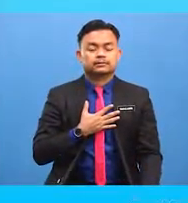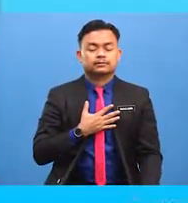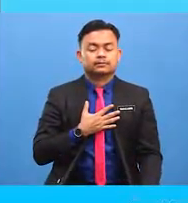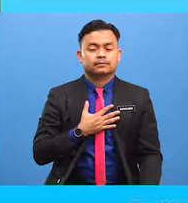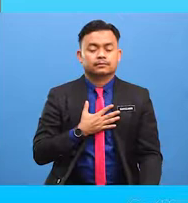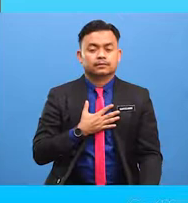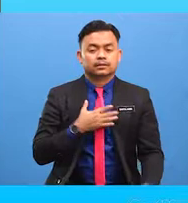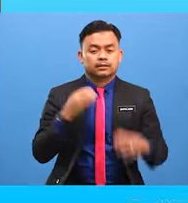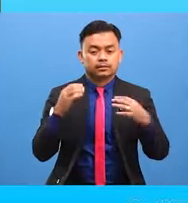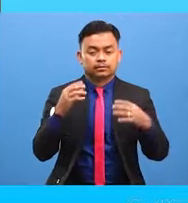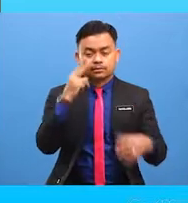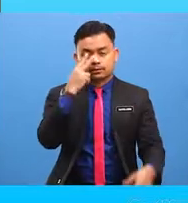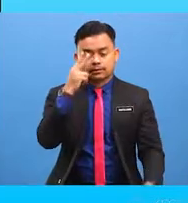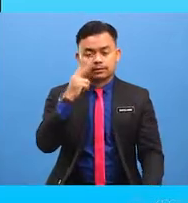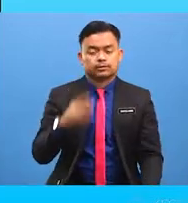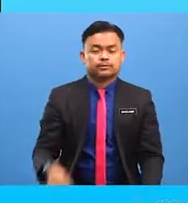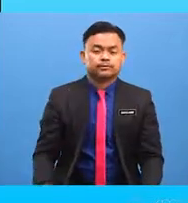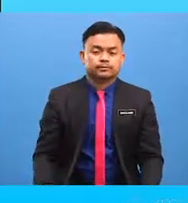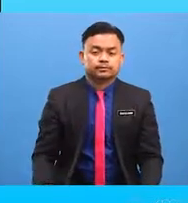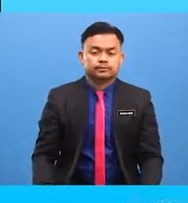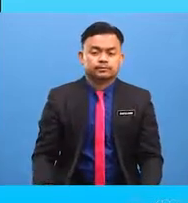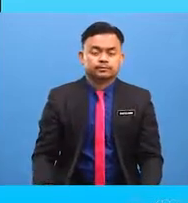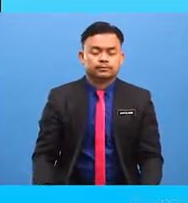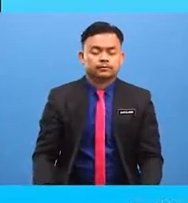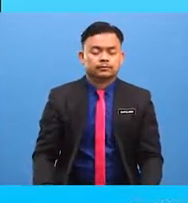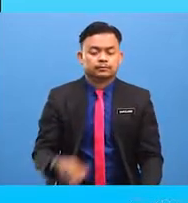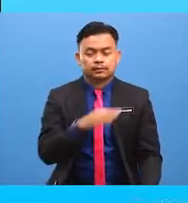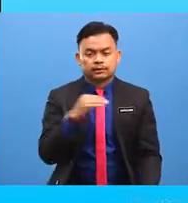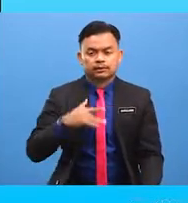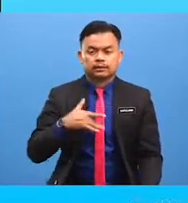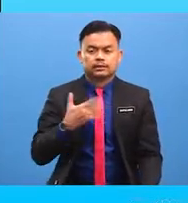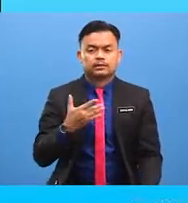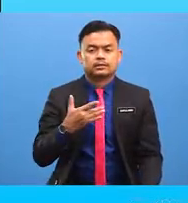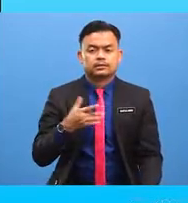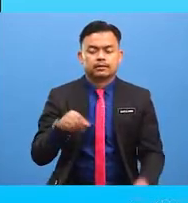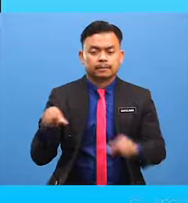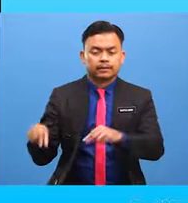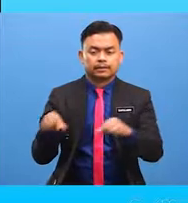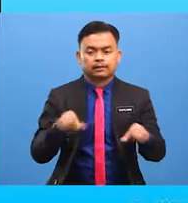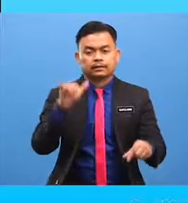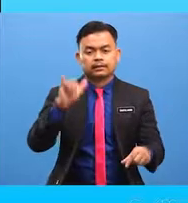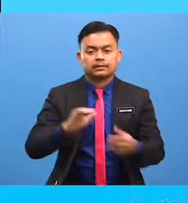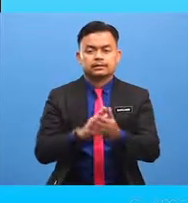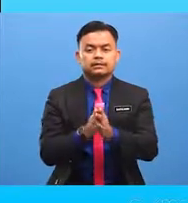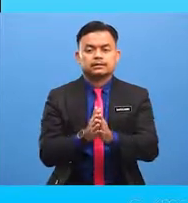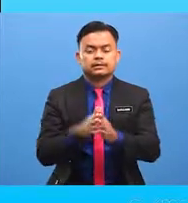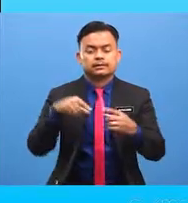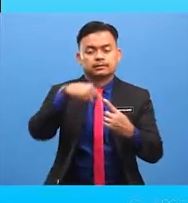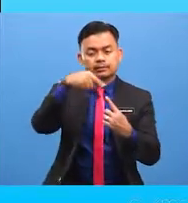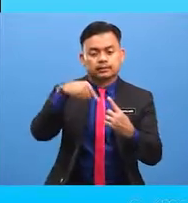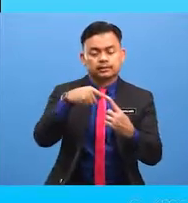Cuba kamu perhatikan dan rasakan pergerakan dada yang berlaku apabila kamu menarik